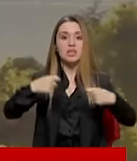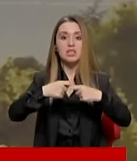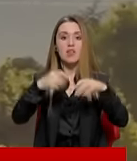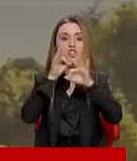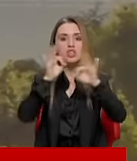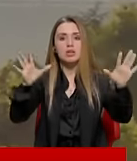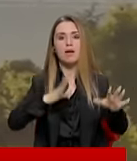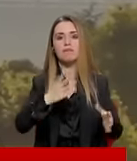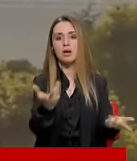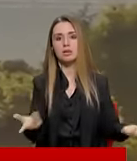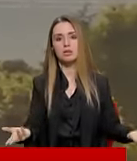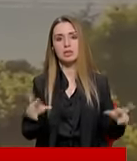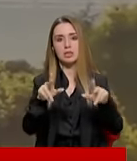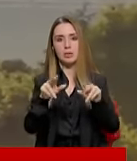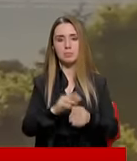ilan